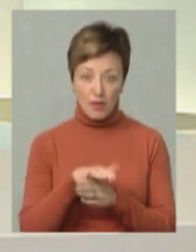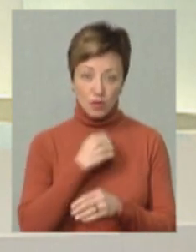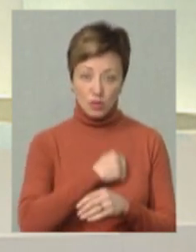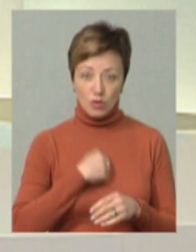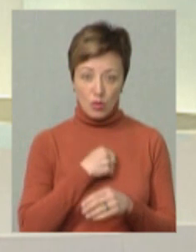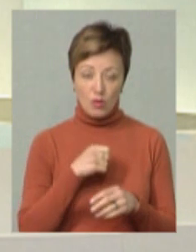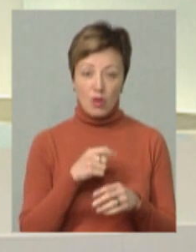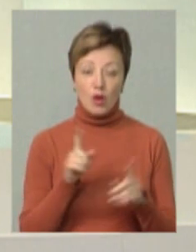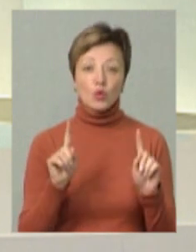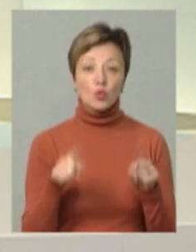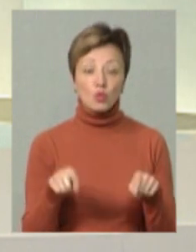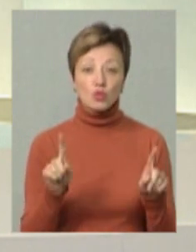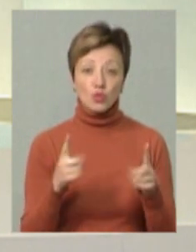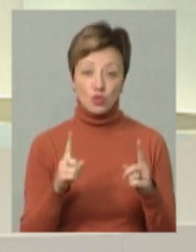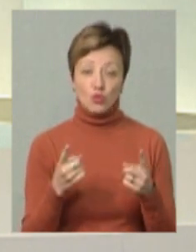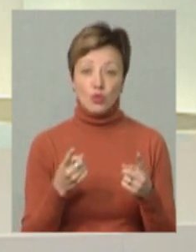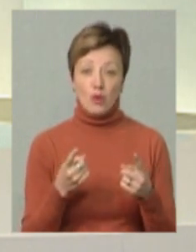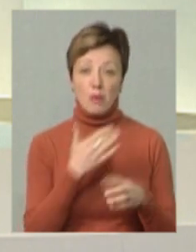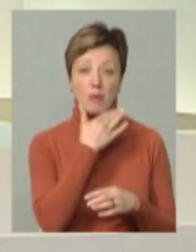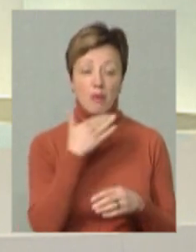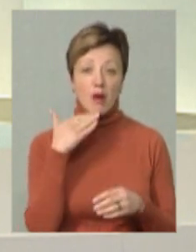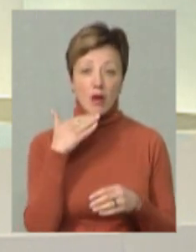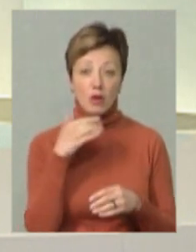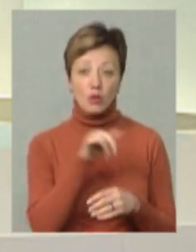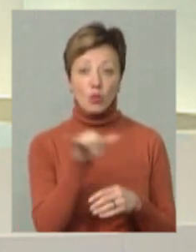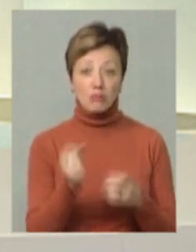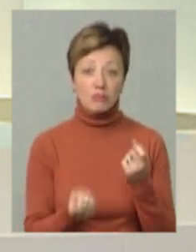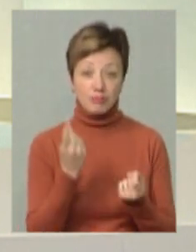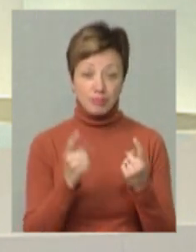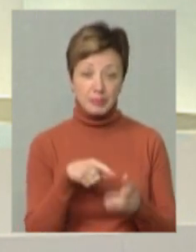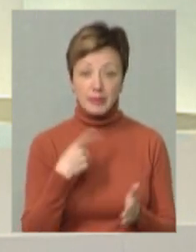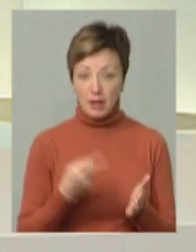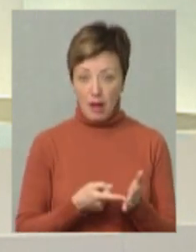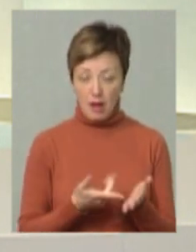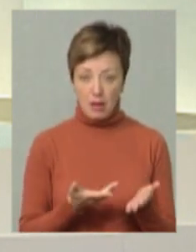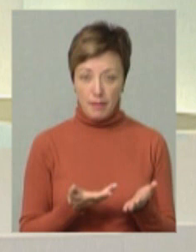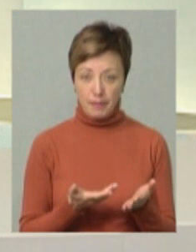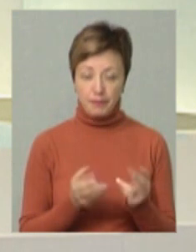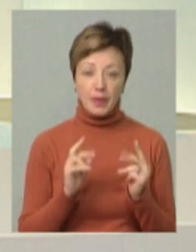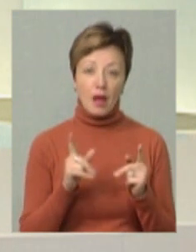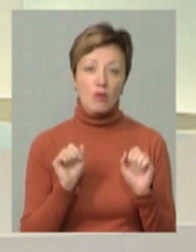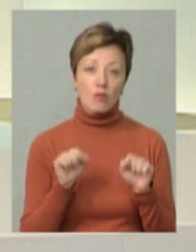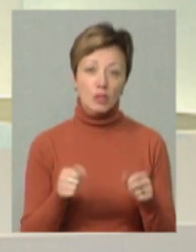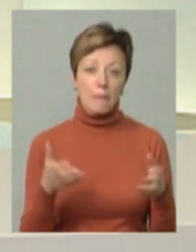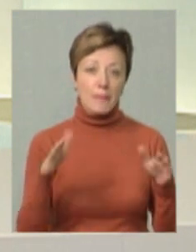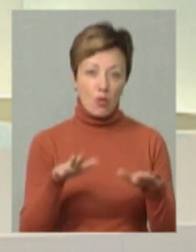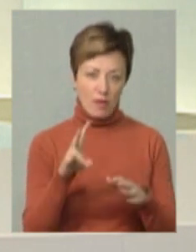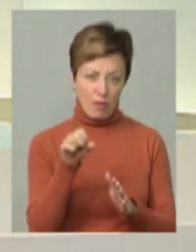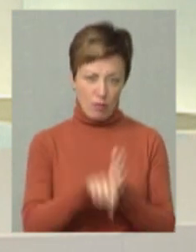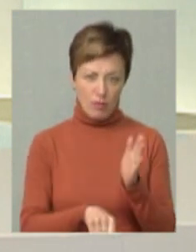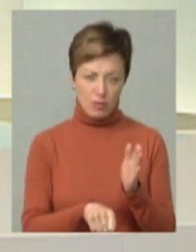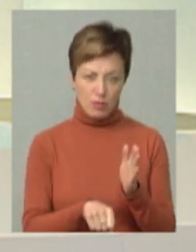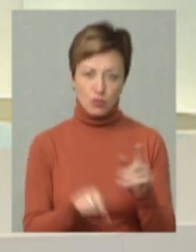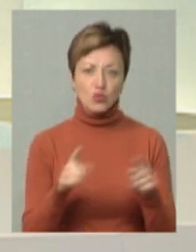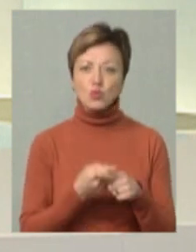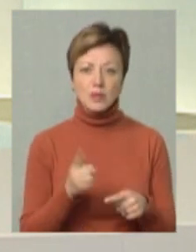відбувається неправда, тому що в багатьох постає питання, як можна благословляти на вбивство?